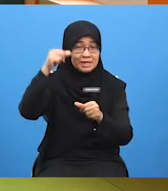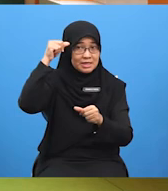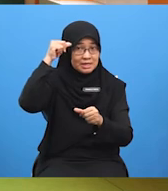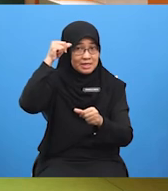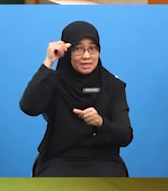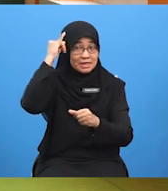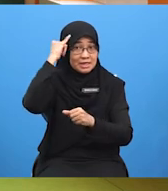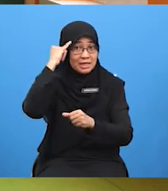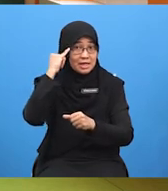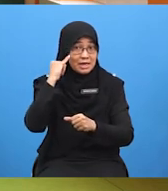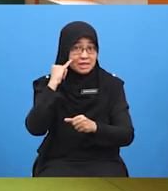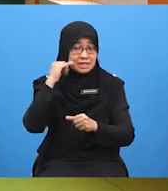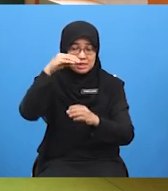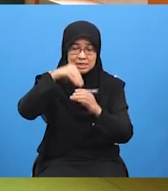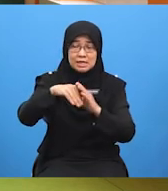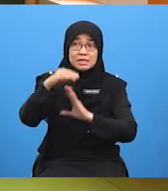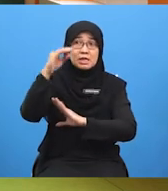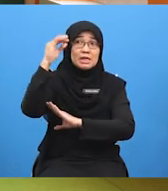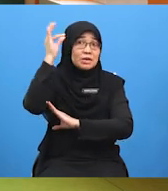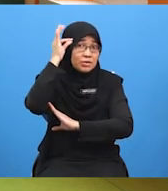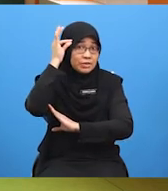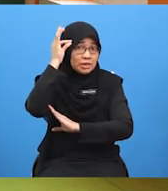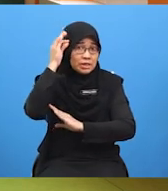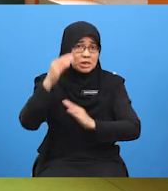dalam fikiran zahirkan pada